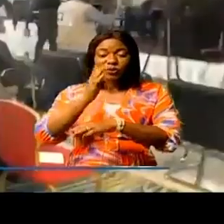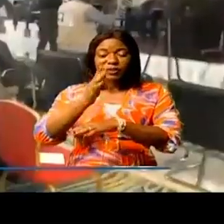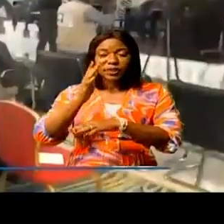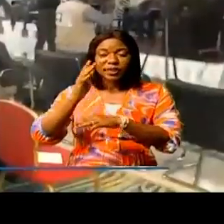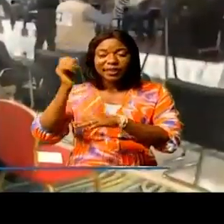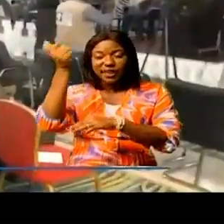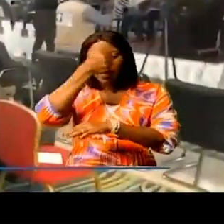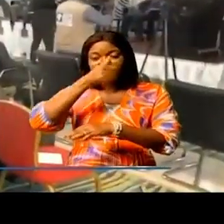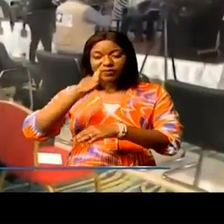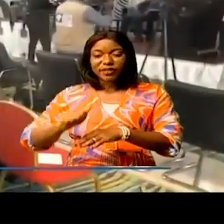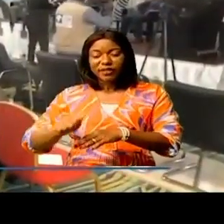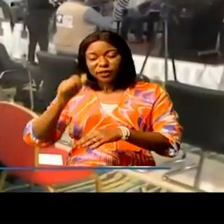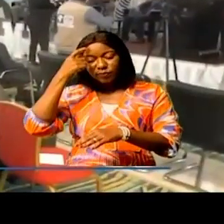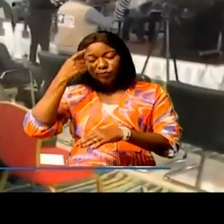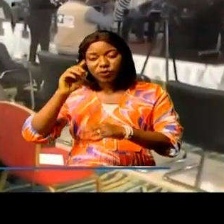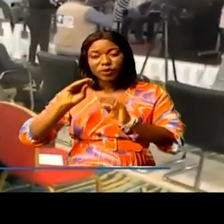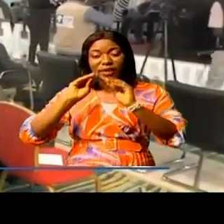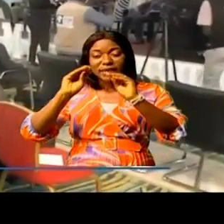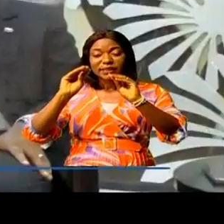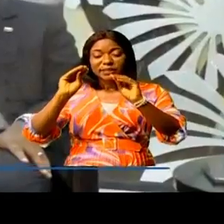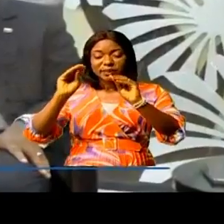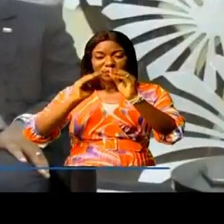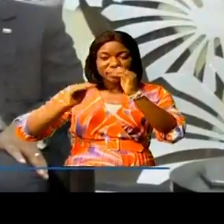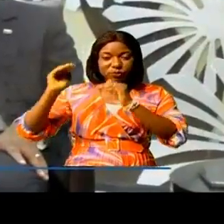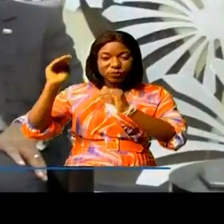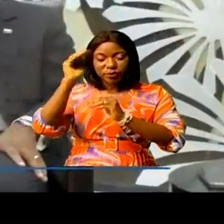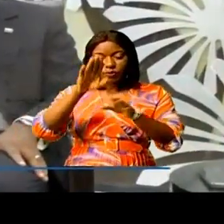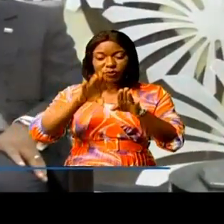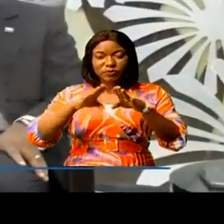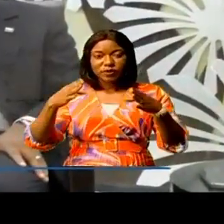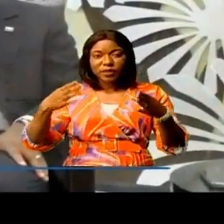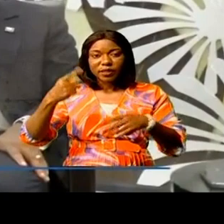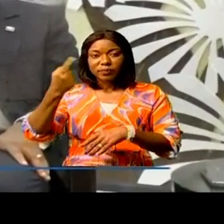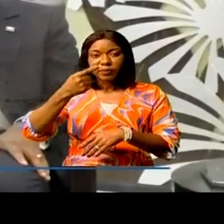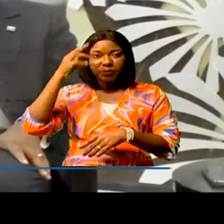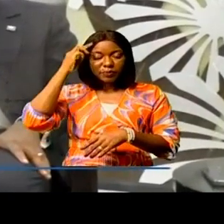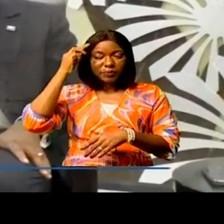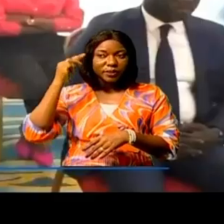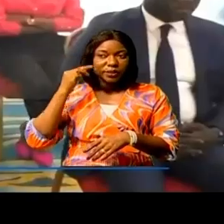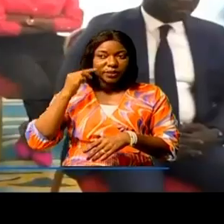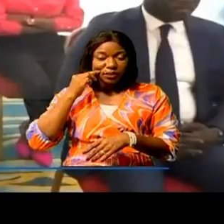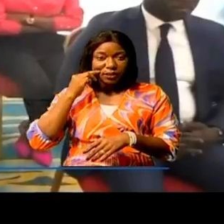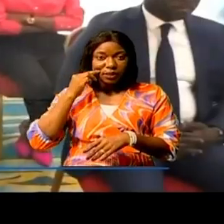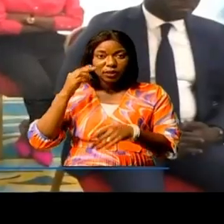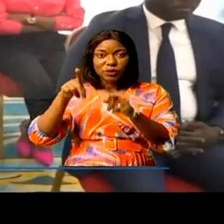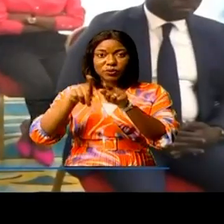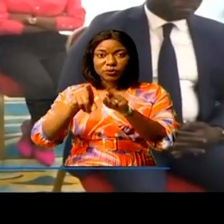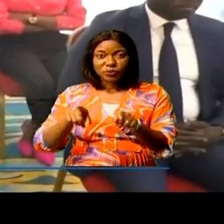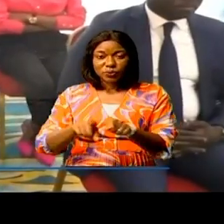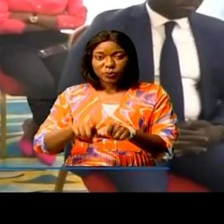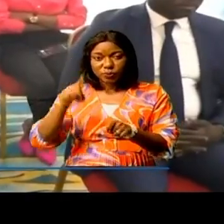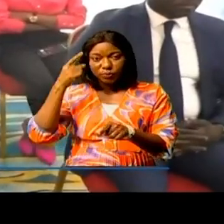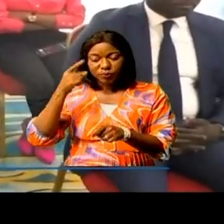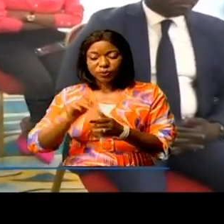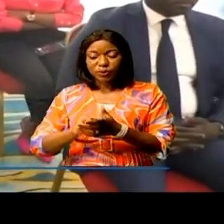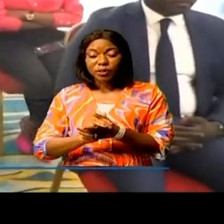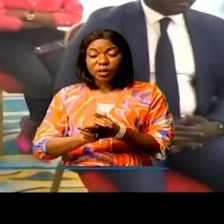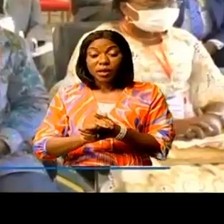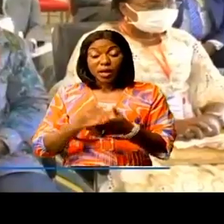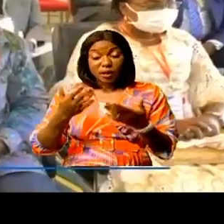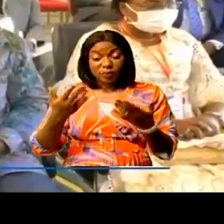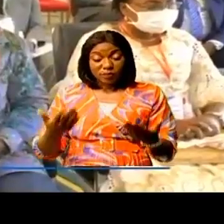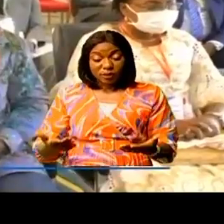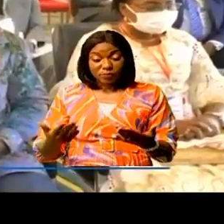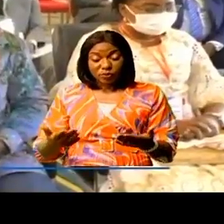malgache pour l'enseignement supérieur qu'a ouvert le Premier ministre Jean-Michel Samalukonde Kyenge vise l'uniformisation du système